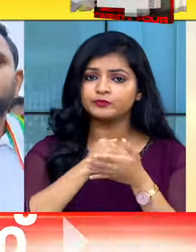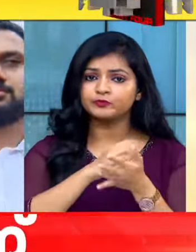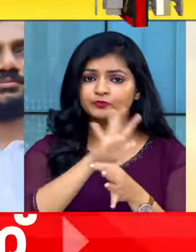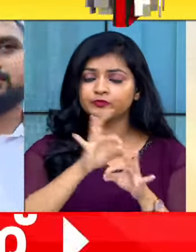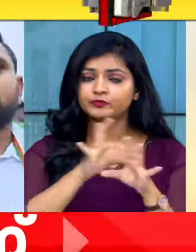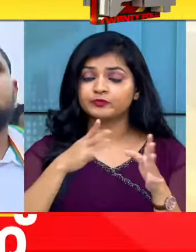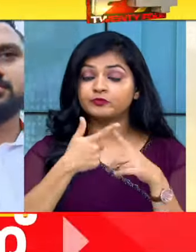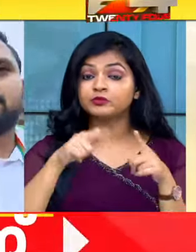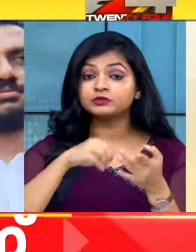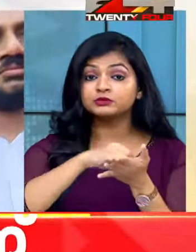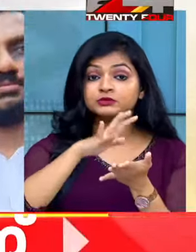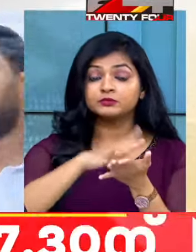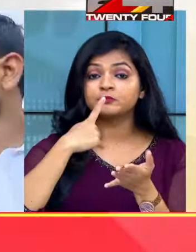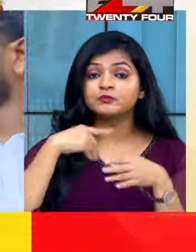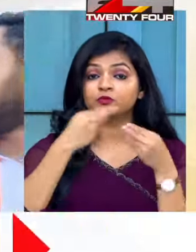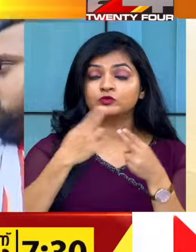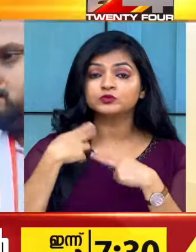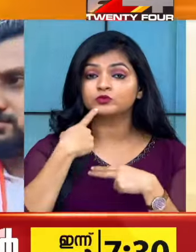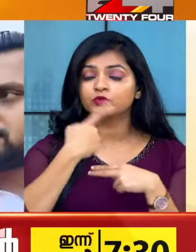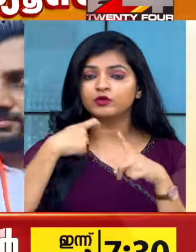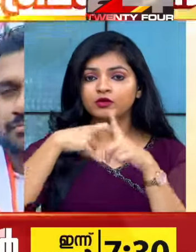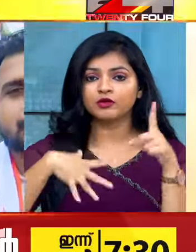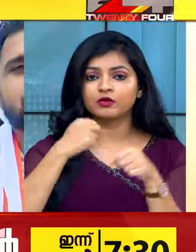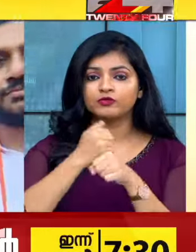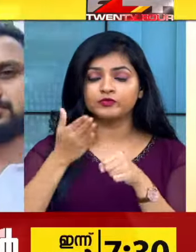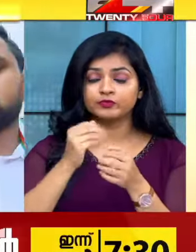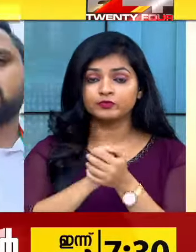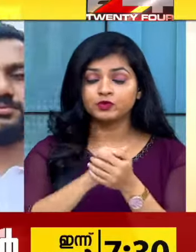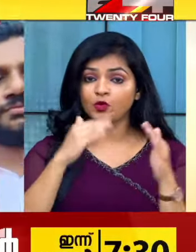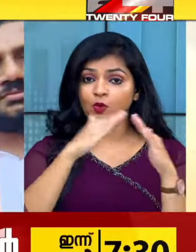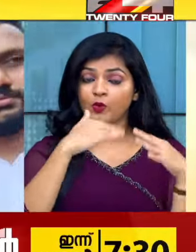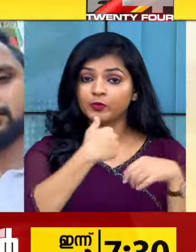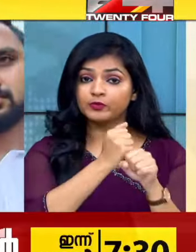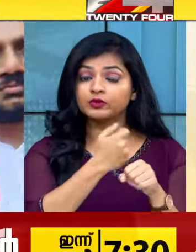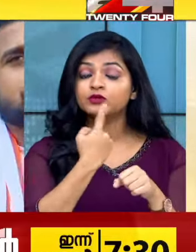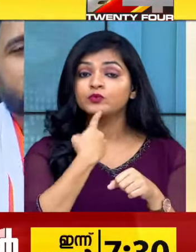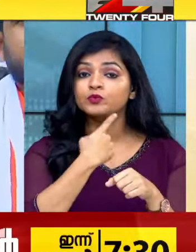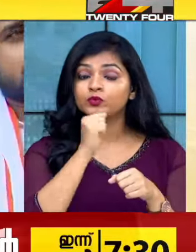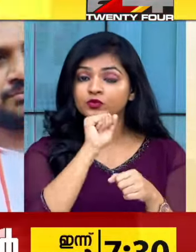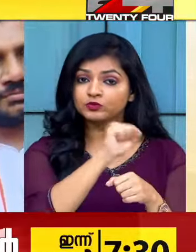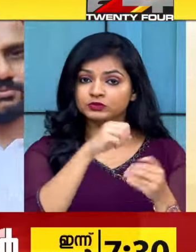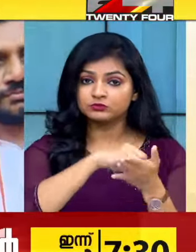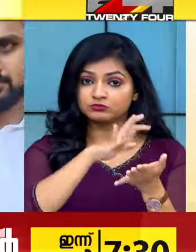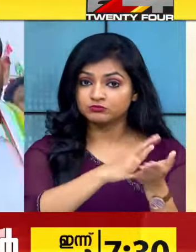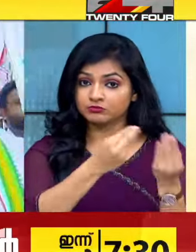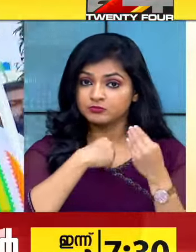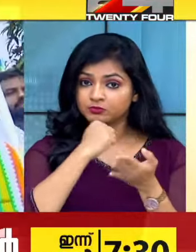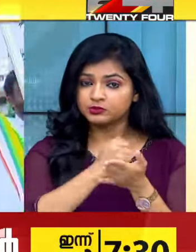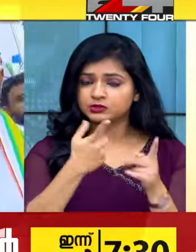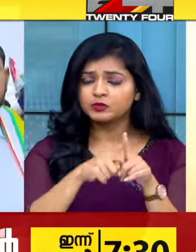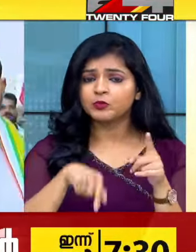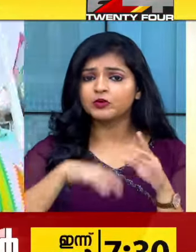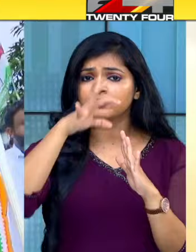സർക്കാരല്ലേ? അപ്പോൾ അതല്ല, ഇനിയും ഈ വീട് വയ്ക്കുന്നവർ തന്നെയാണോ ഭൂമി കണ്ടെത്തേണ്ടത്? അത്തരം കാര്യങ്ങൾ സർക്കാർ ക്ലാരിഫിക്കേഷൻ തരണ്ടേ? അപ്പോൾ സഹായിക്കാൻ, ഇപ്പോൾ